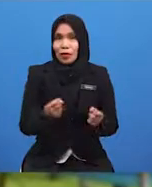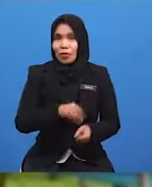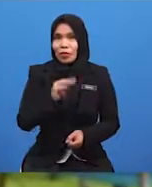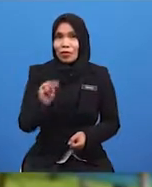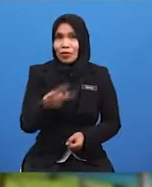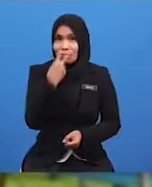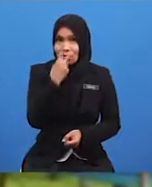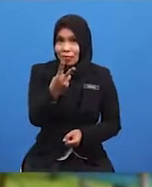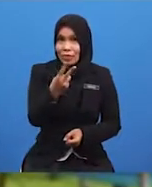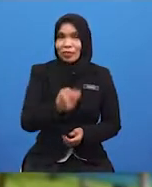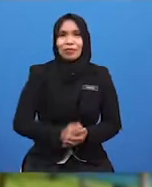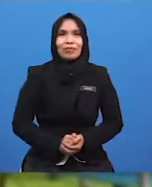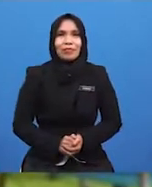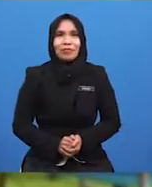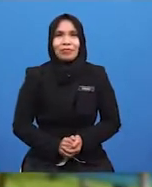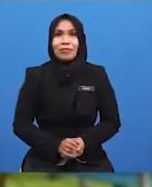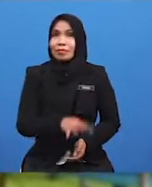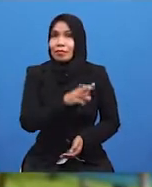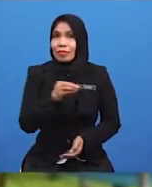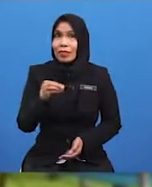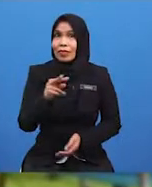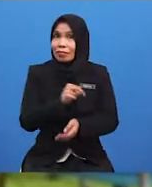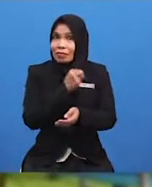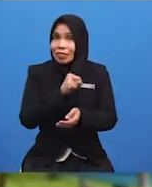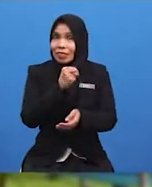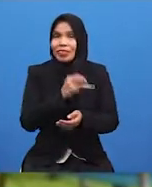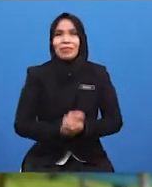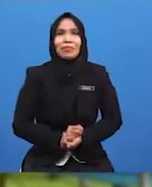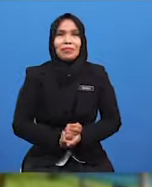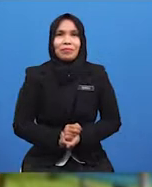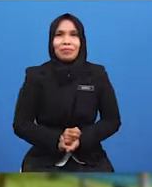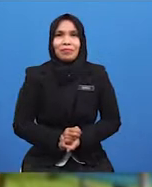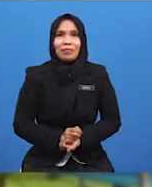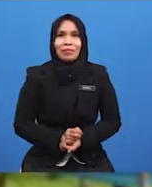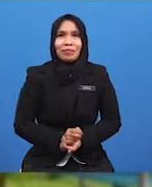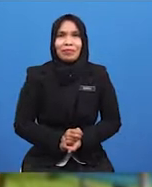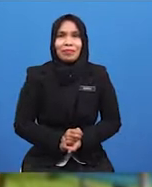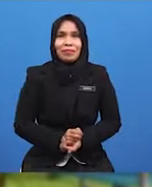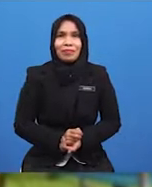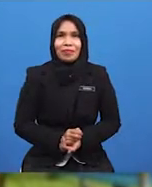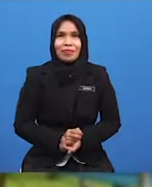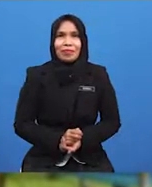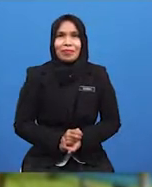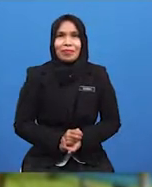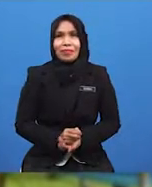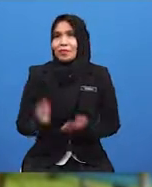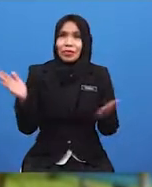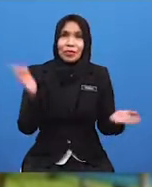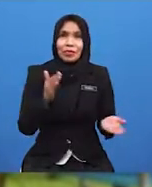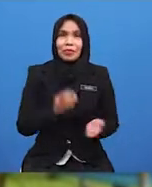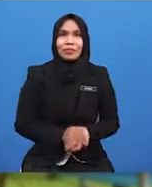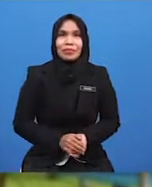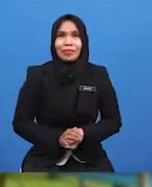dan nyanyi dalam retak ragu kalau rasa gembira cukup kita menyanyi